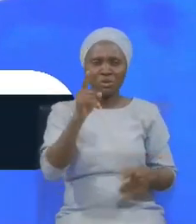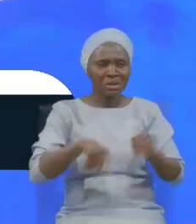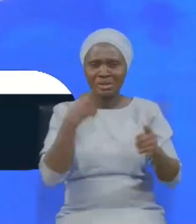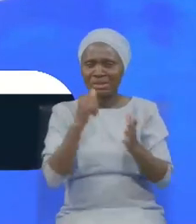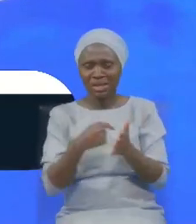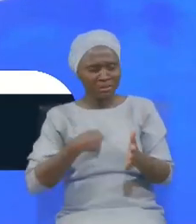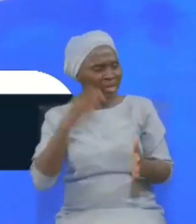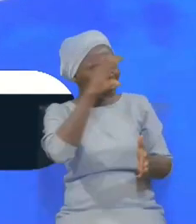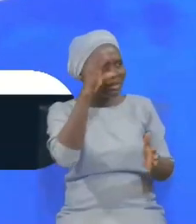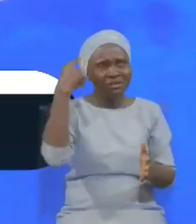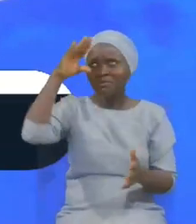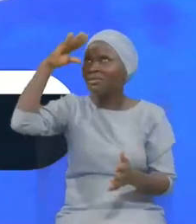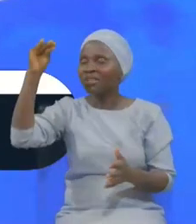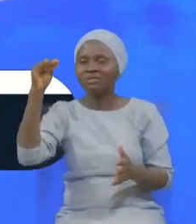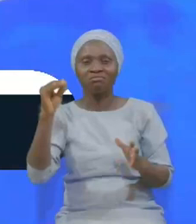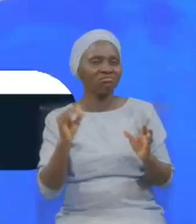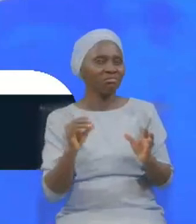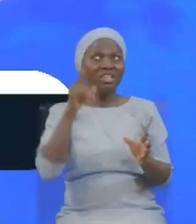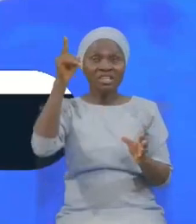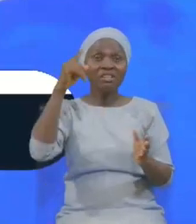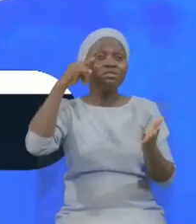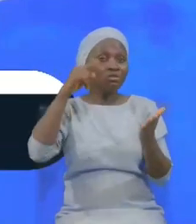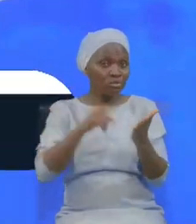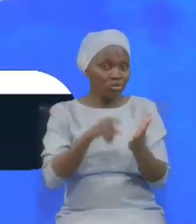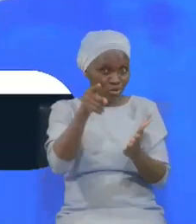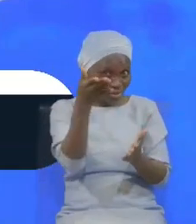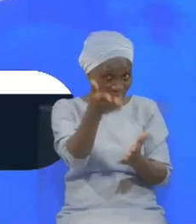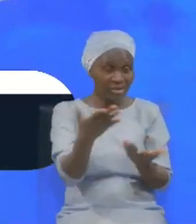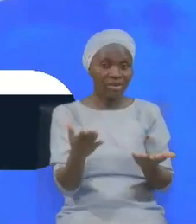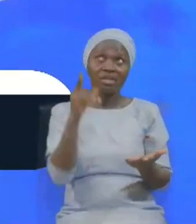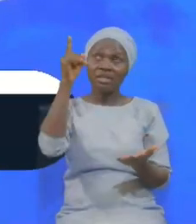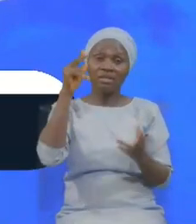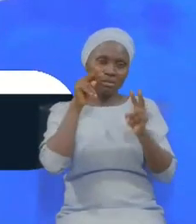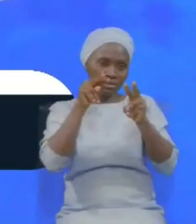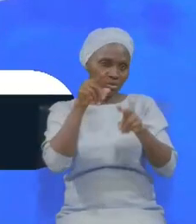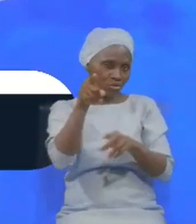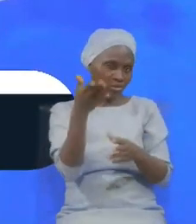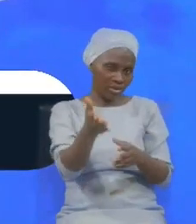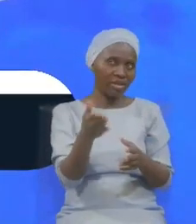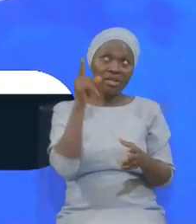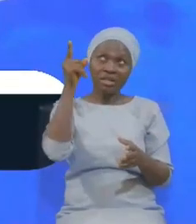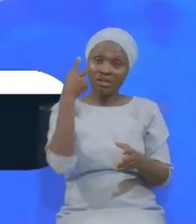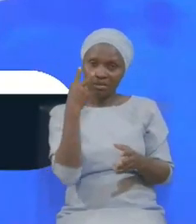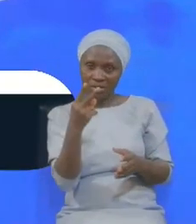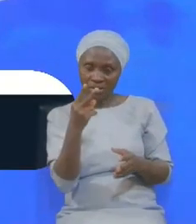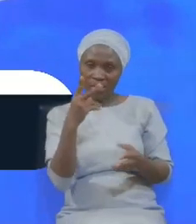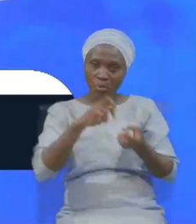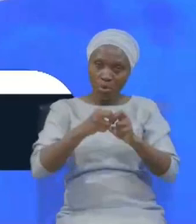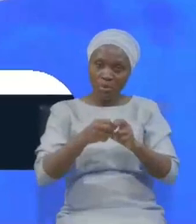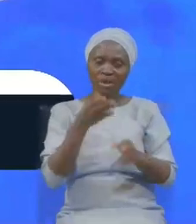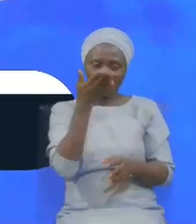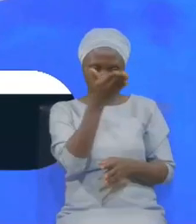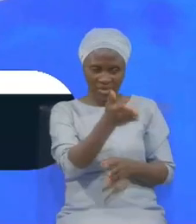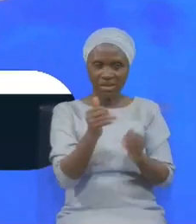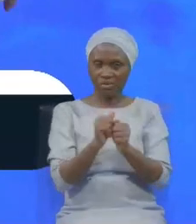qui échappe à son regard. Il sait que vous êtes là. Il vous regarde là-bas. Il voit le problème